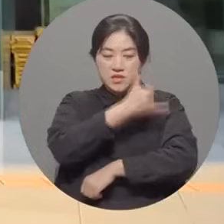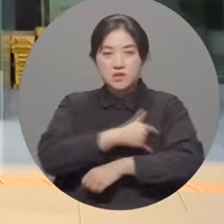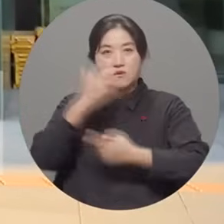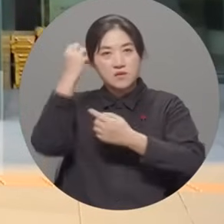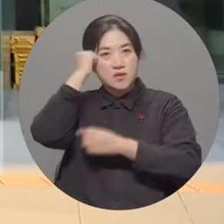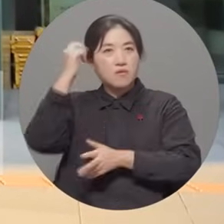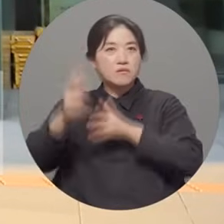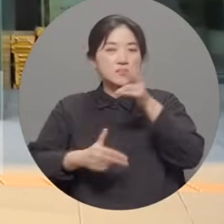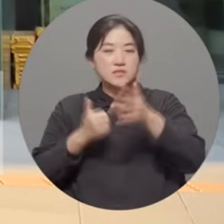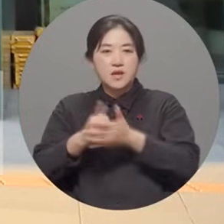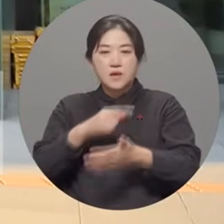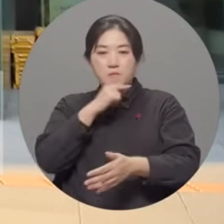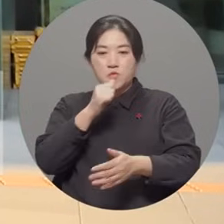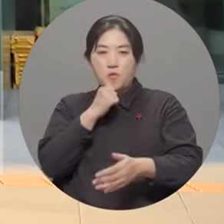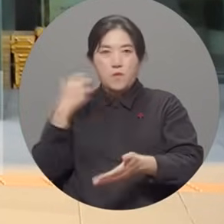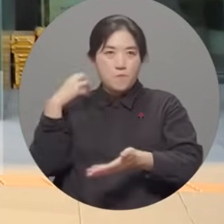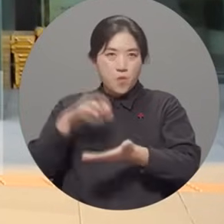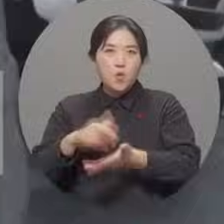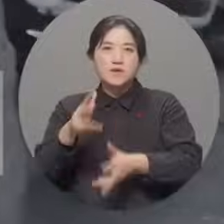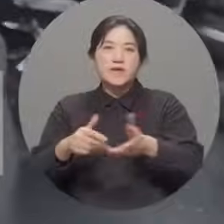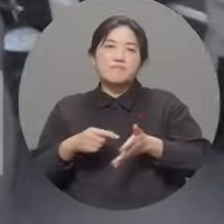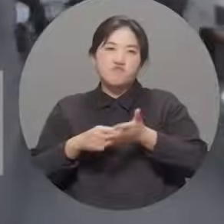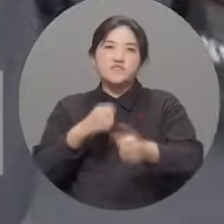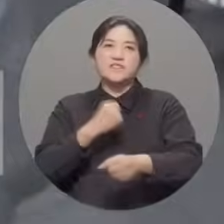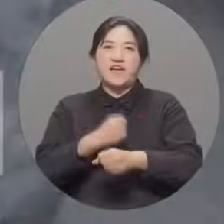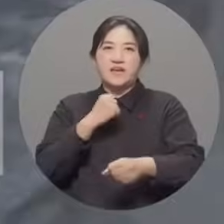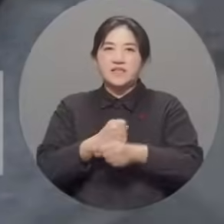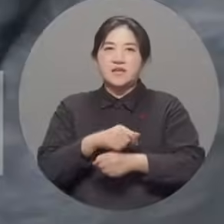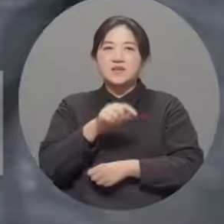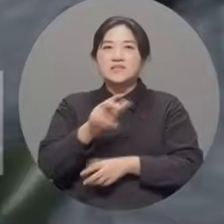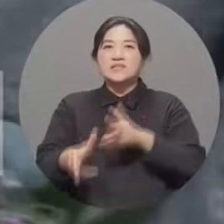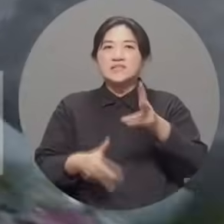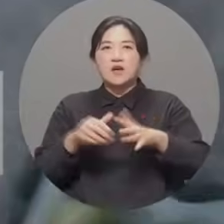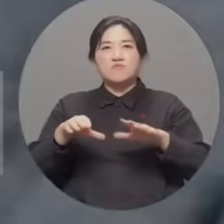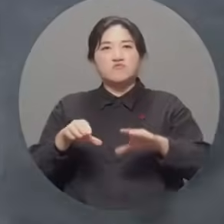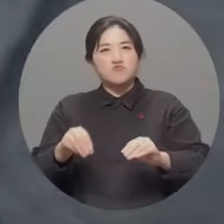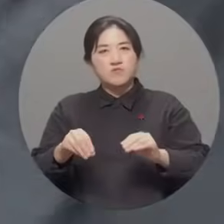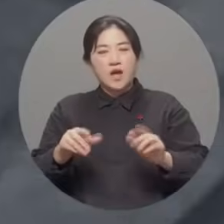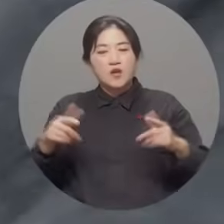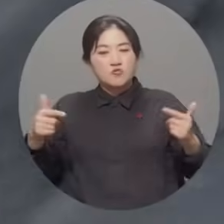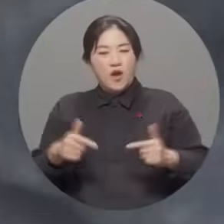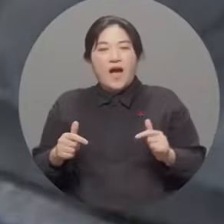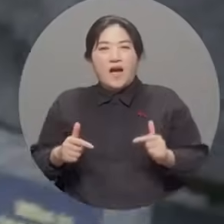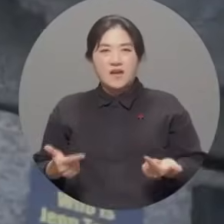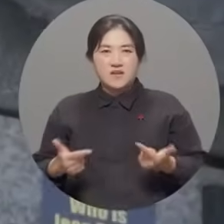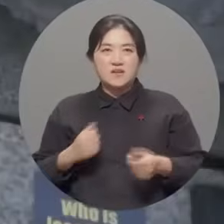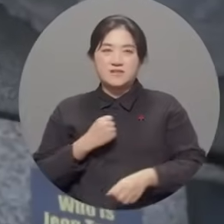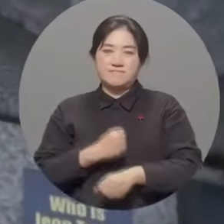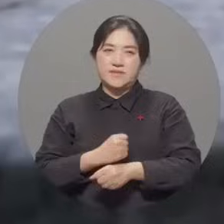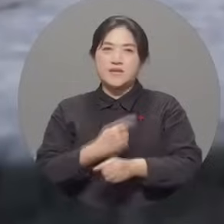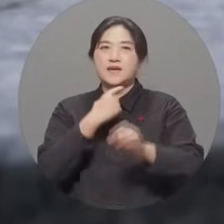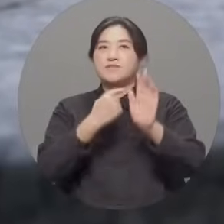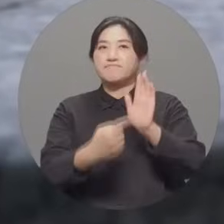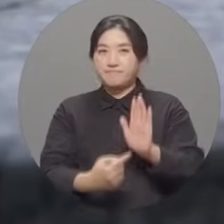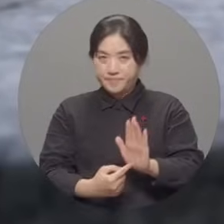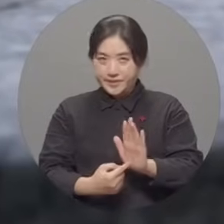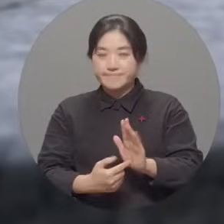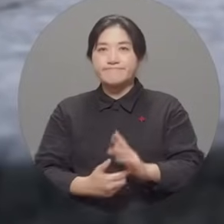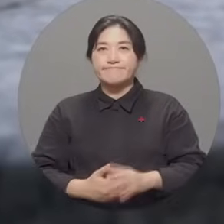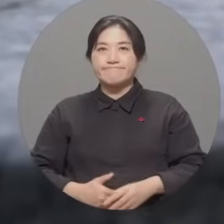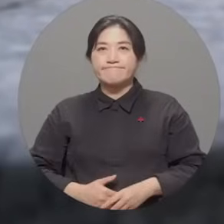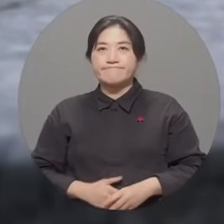인권기억사업 동판복원공사를 다시 추진하겠다며 해당 사업이 중단되거나 축소되는 건 아니라고 밝혔습니다. MBC